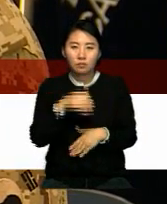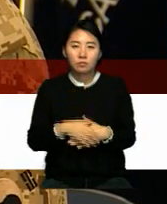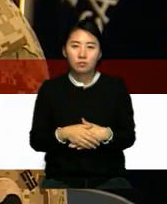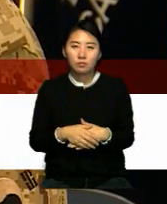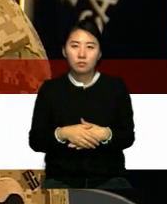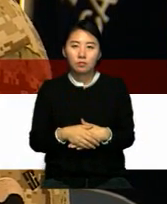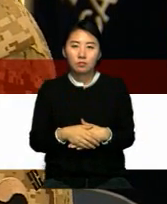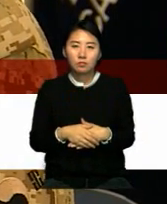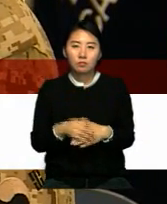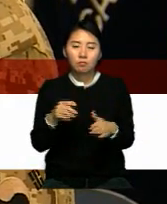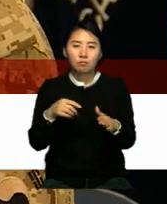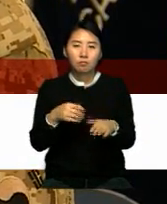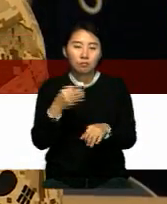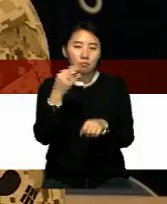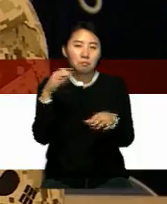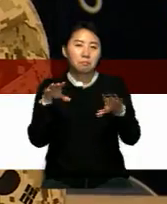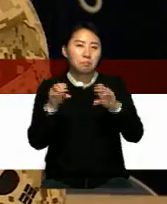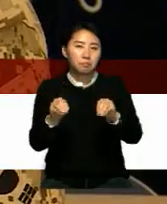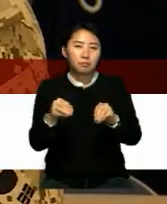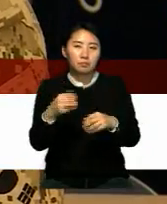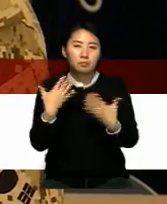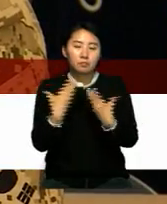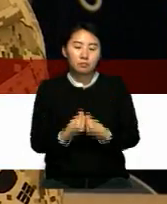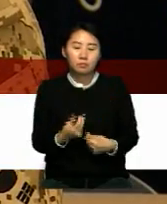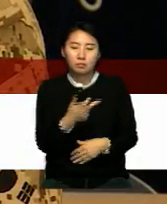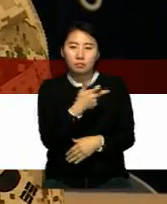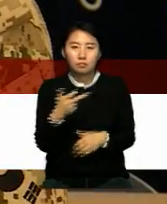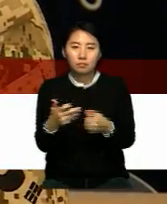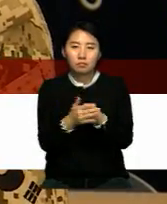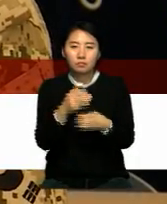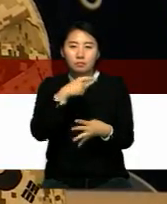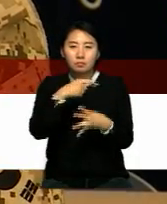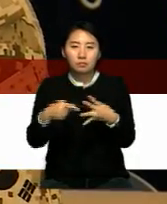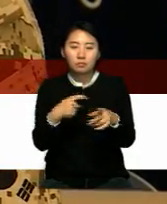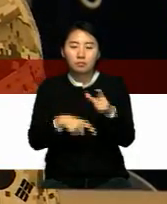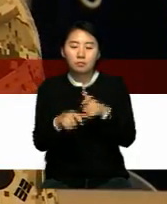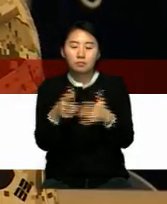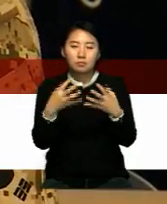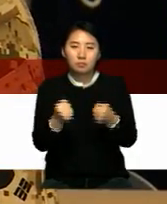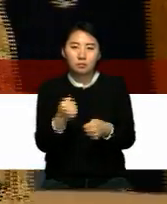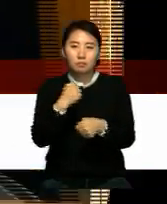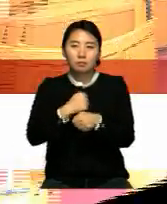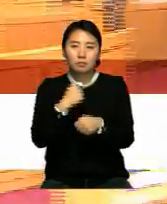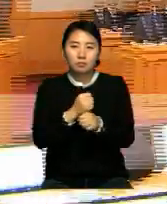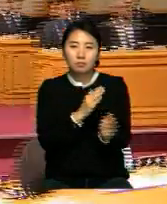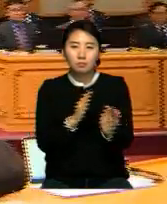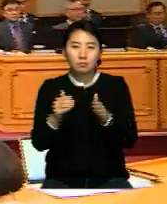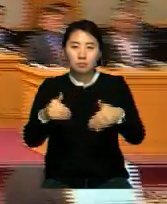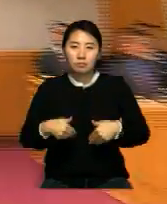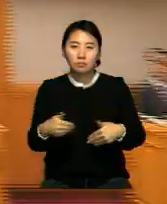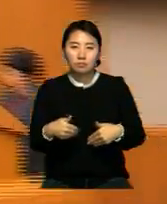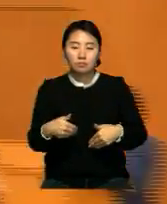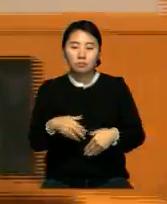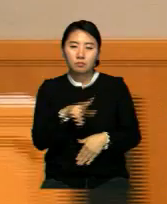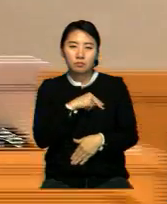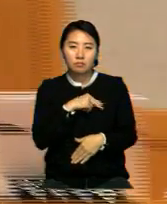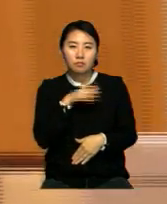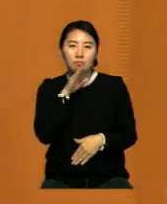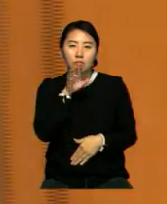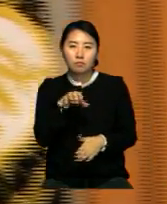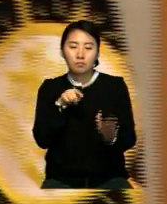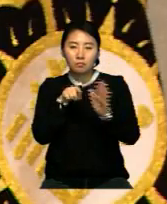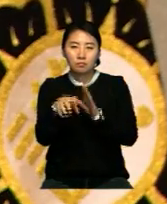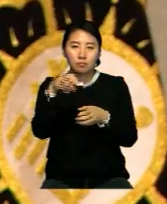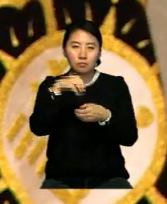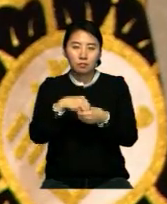나가기에는 실망이 크다 이렇게 봐요. 그래서 다각적으로 아마 그 프로그램을 많이 개발해가지고 준비를 해야 될 거예요. 파주시의회는 현장